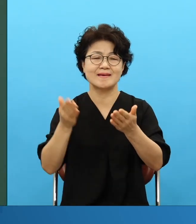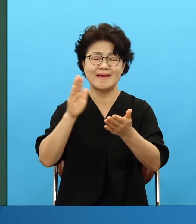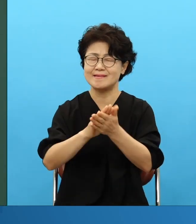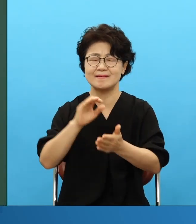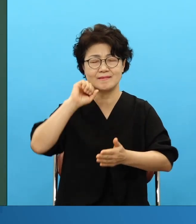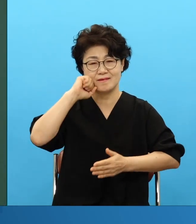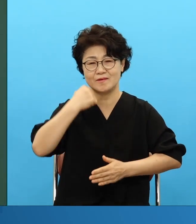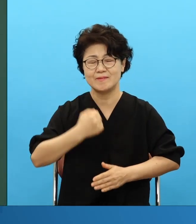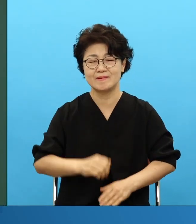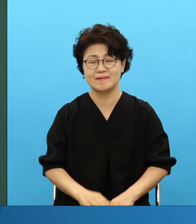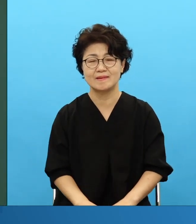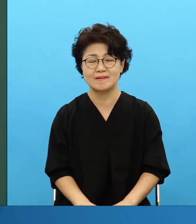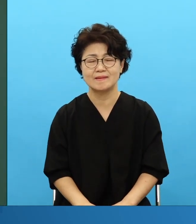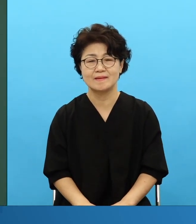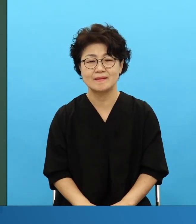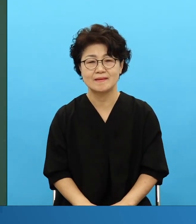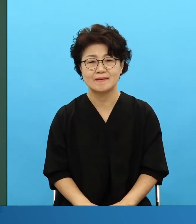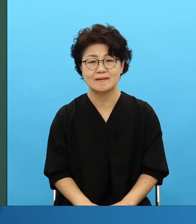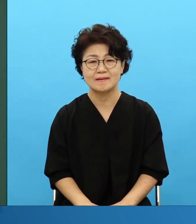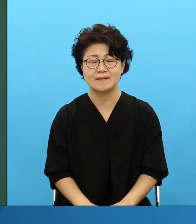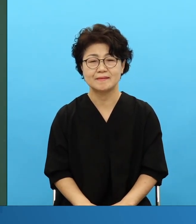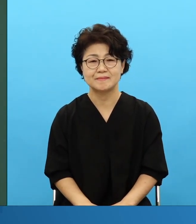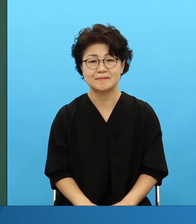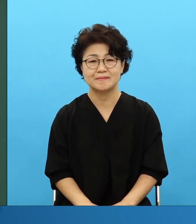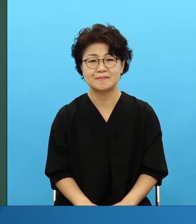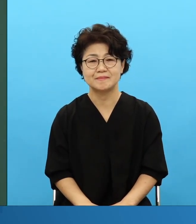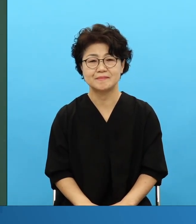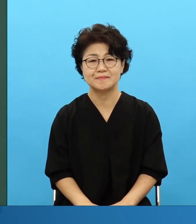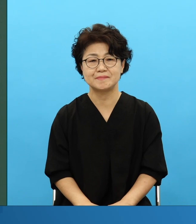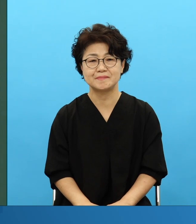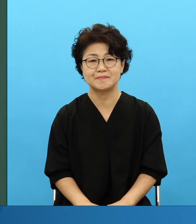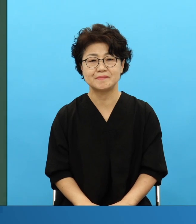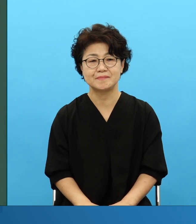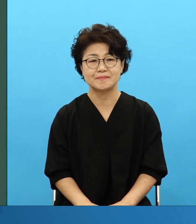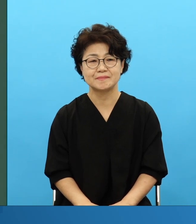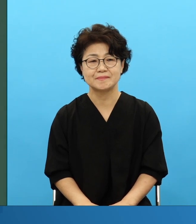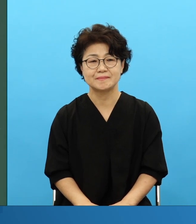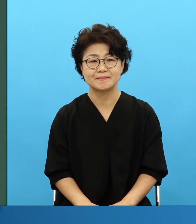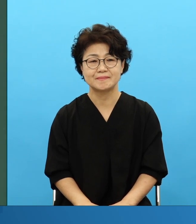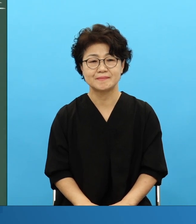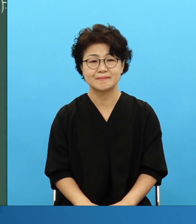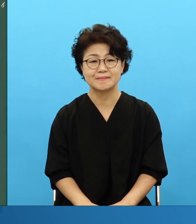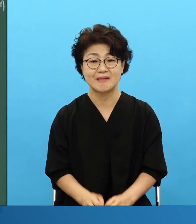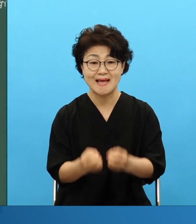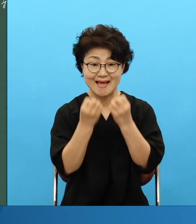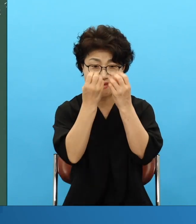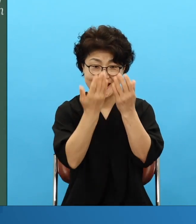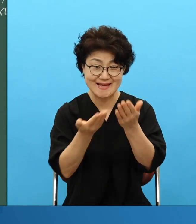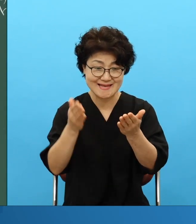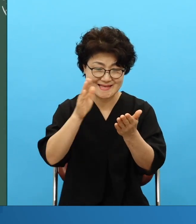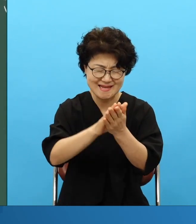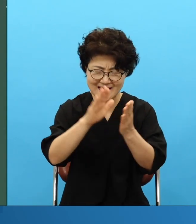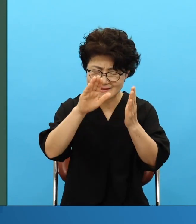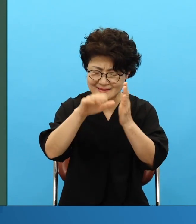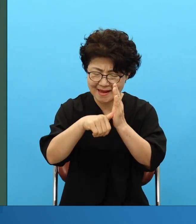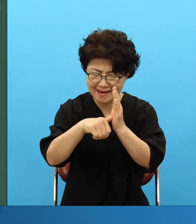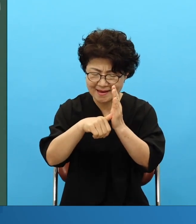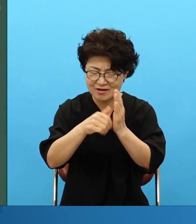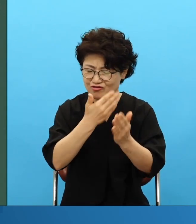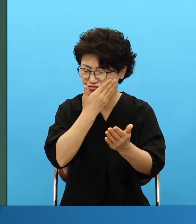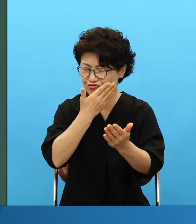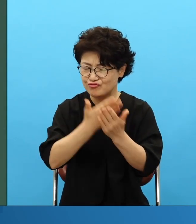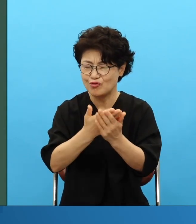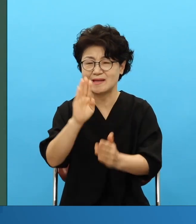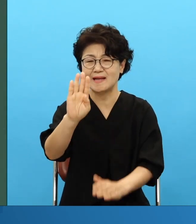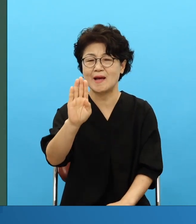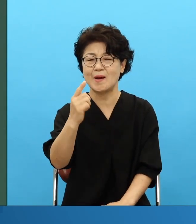또 갱신을 하다 보면은 본질을 놓치기 쉬워요. But when you are renewing, it's easy to lose